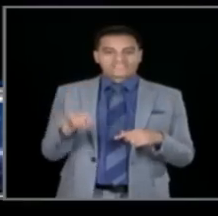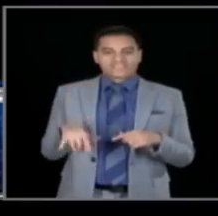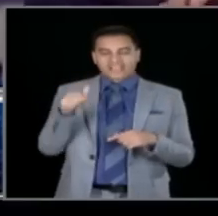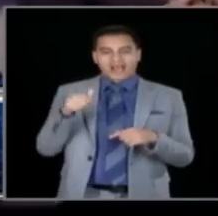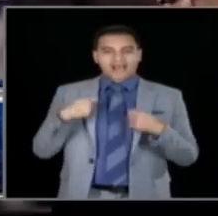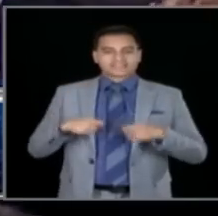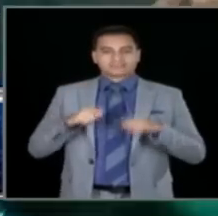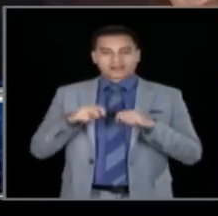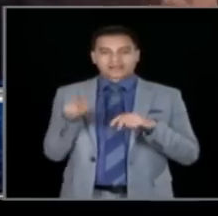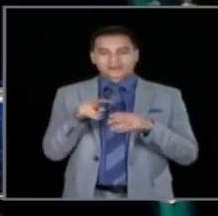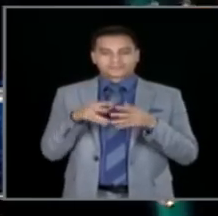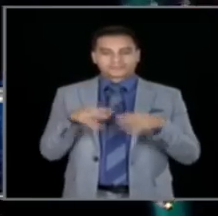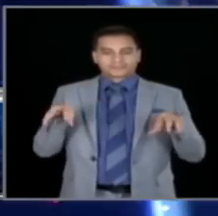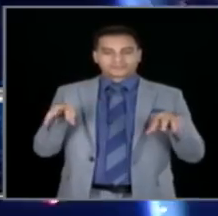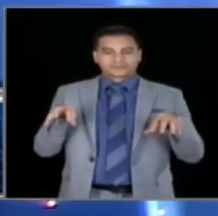في 6